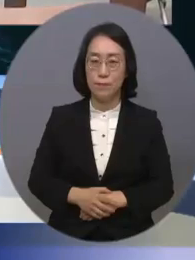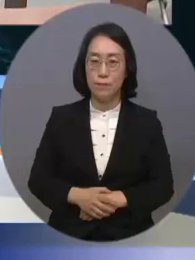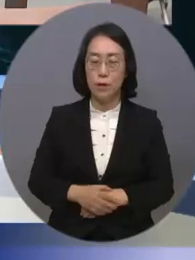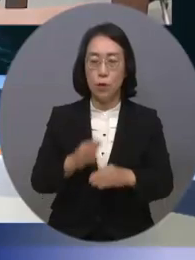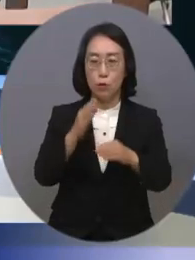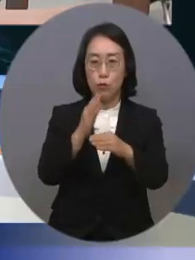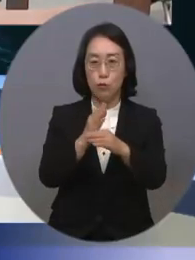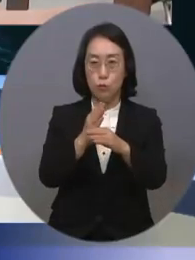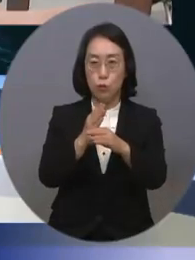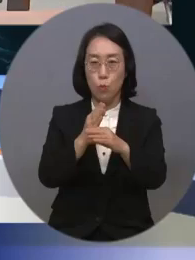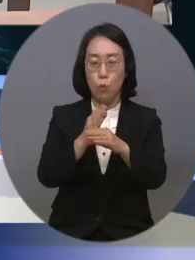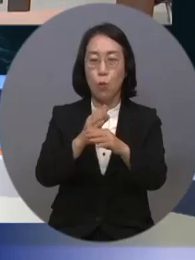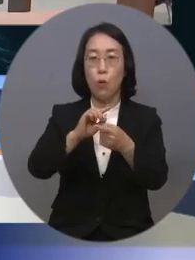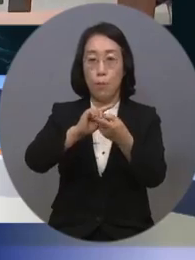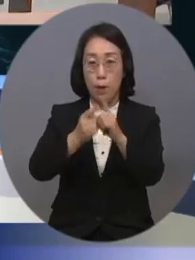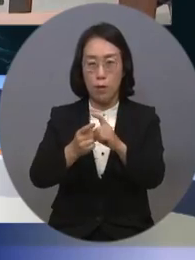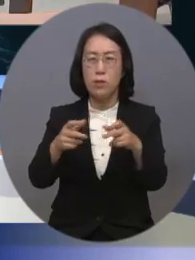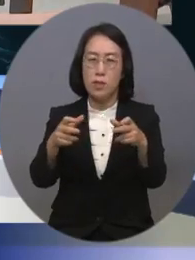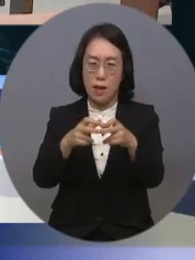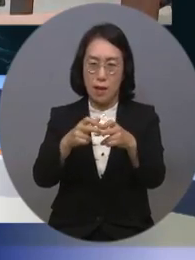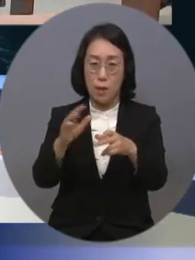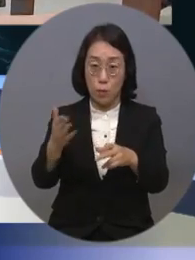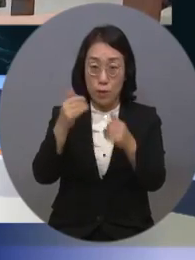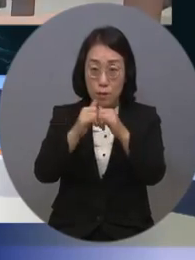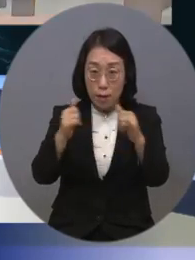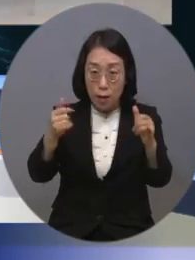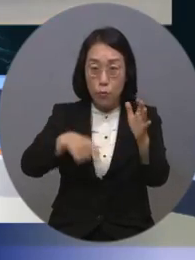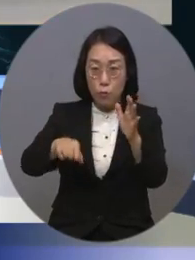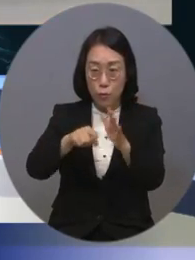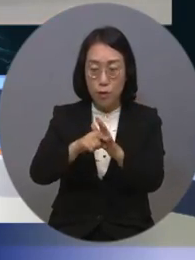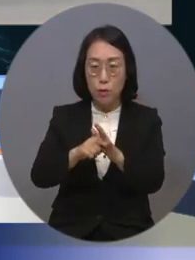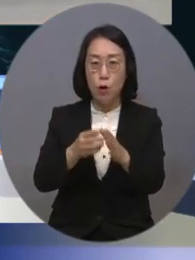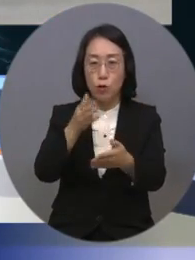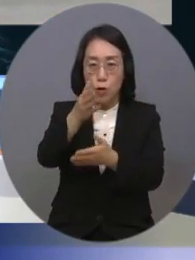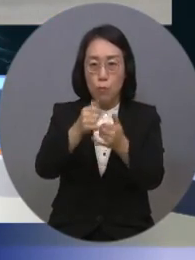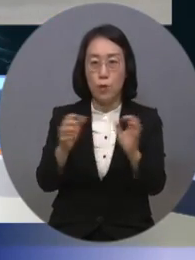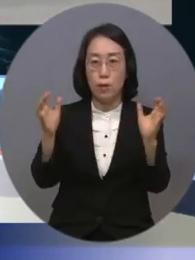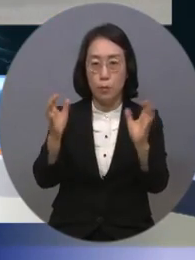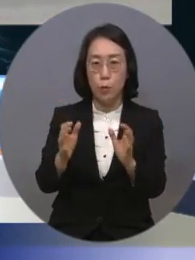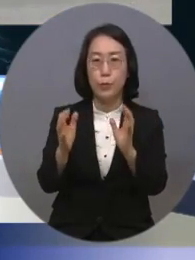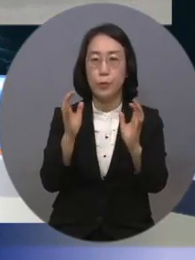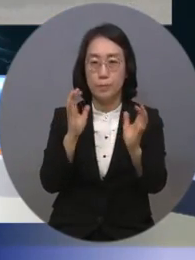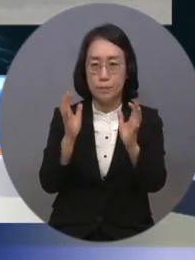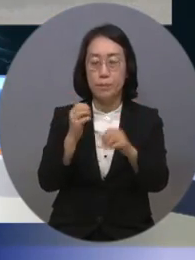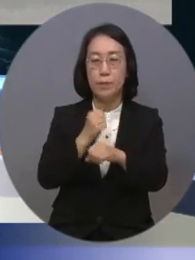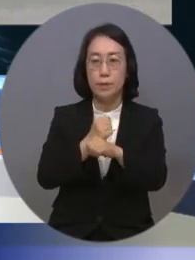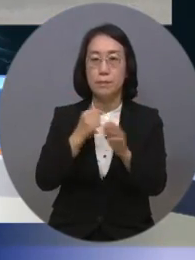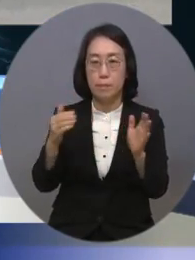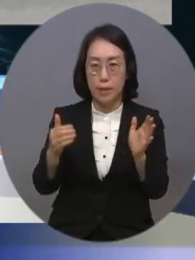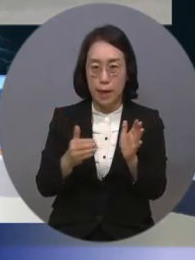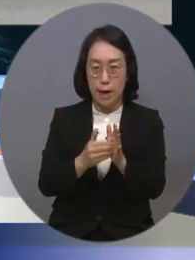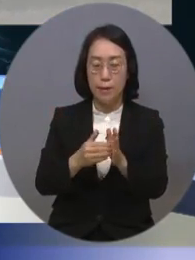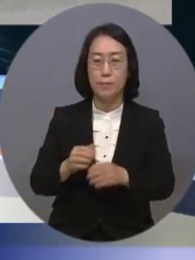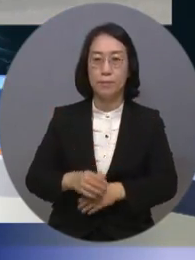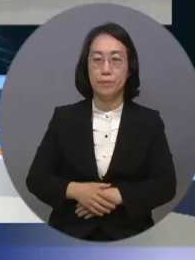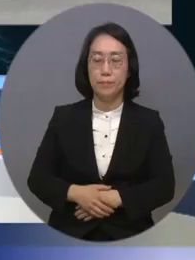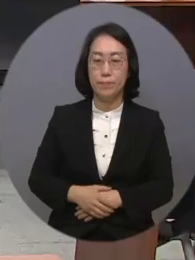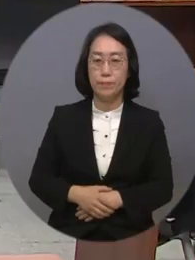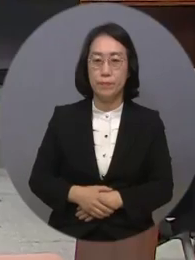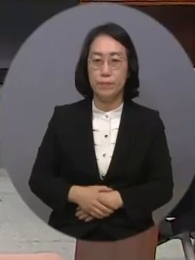중도장애인의 일상생활 자립지원을 위해 전문가들이 한자리에 모였습니다. 그 현장의 목소리를 전해드립니다.